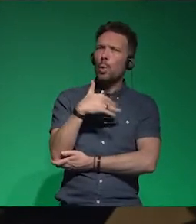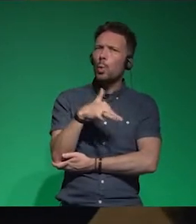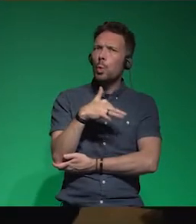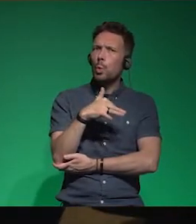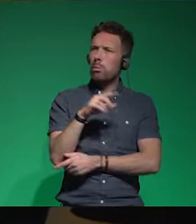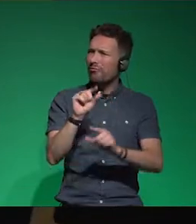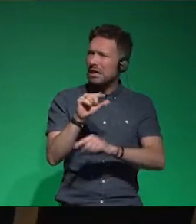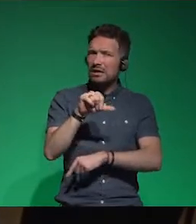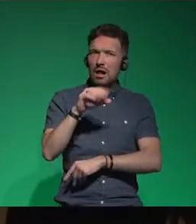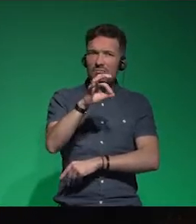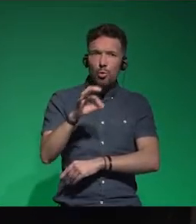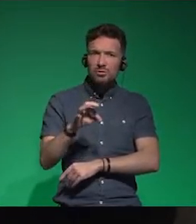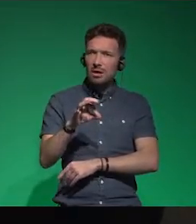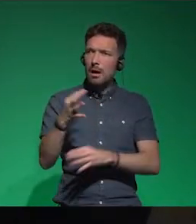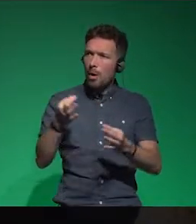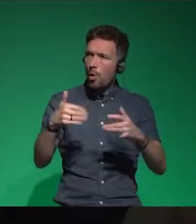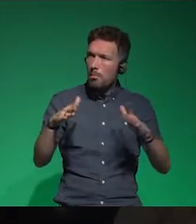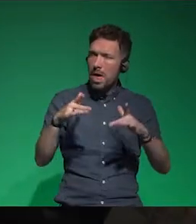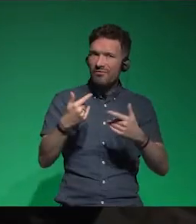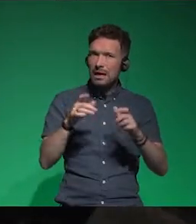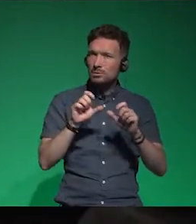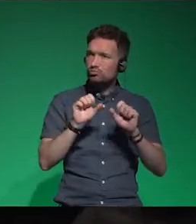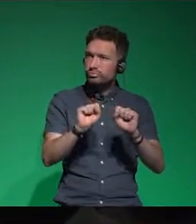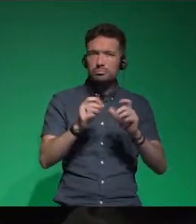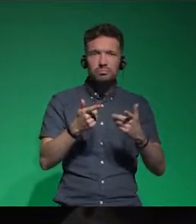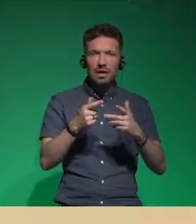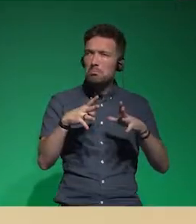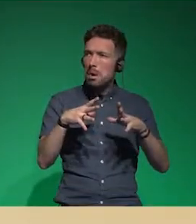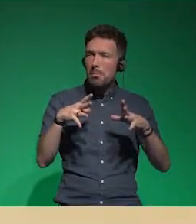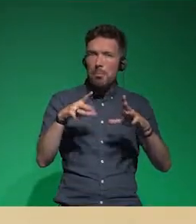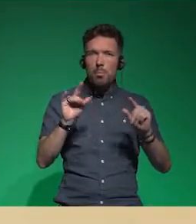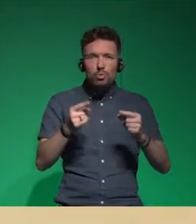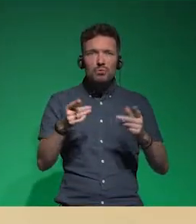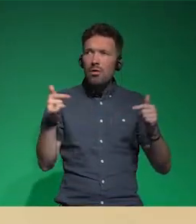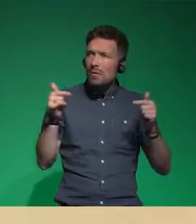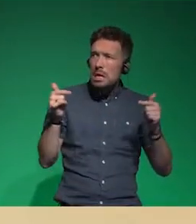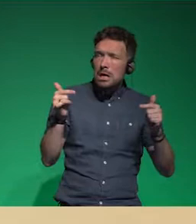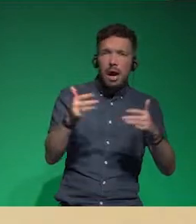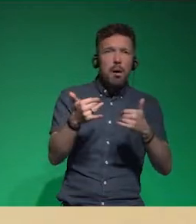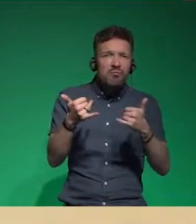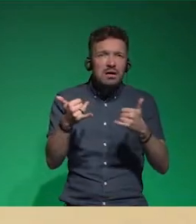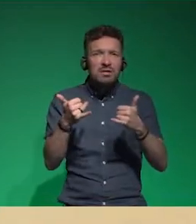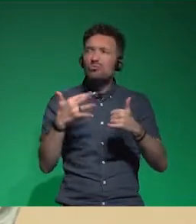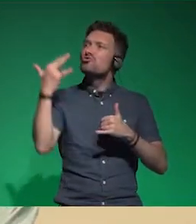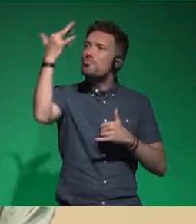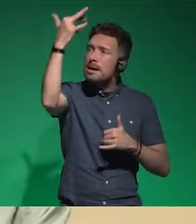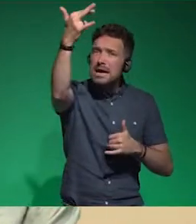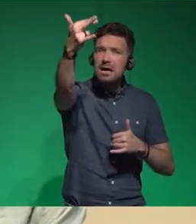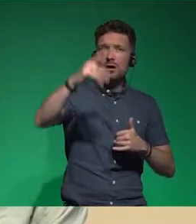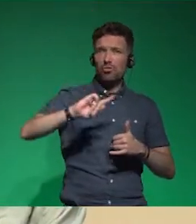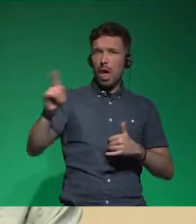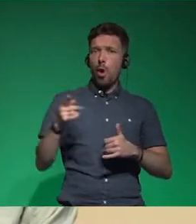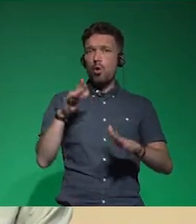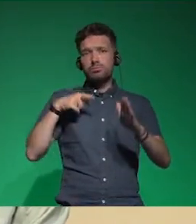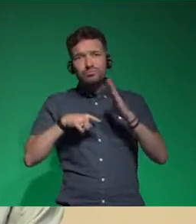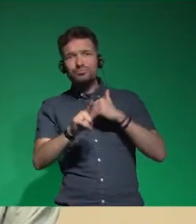wir mehr Wald erhalten und diesen Wald so behandeln, dass auch künftige Generationen etwas davon haben.